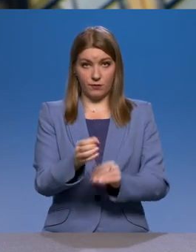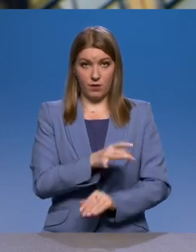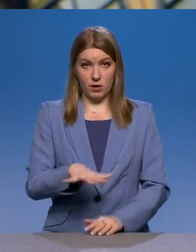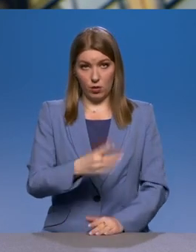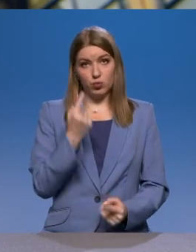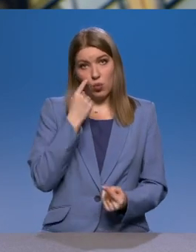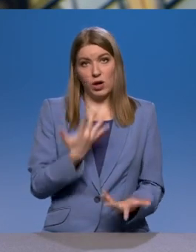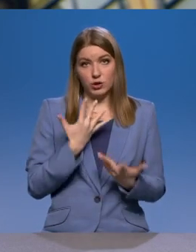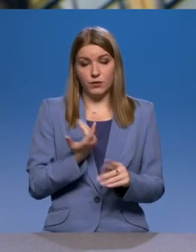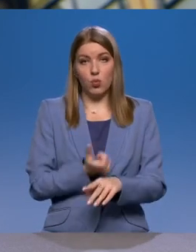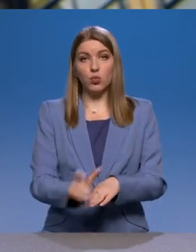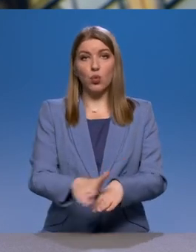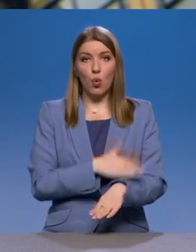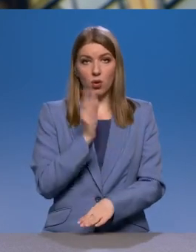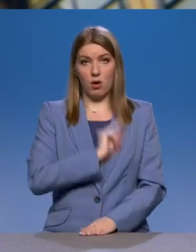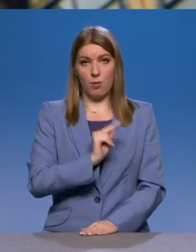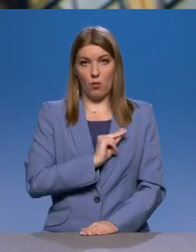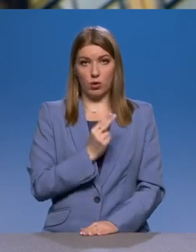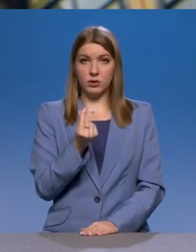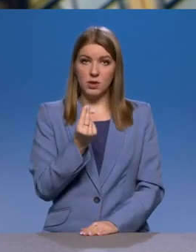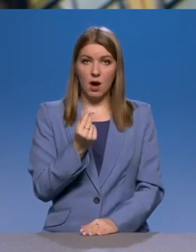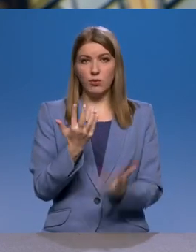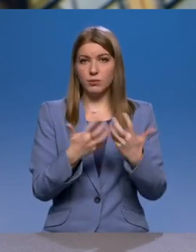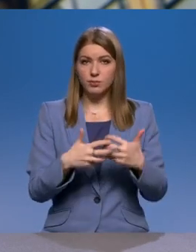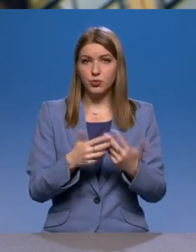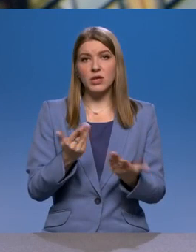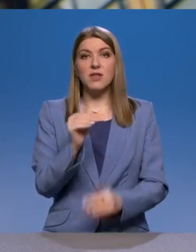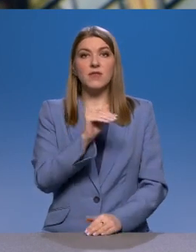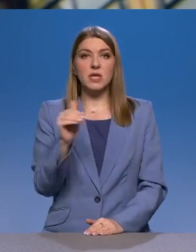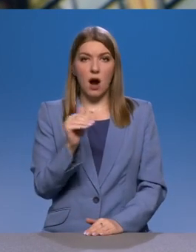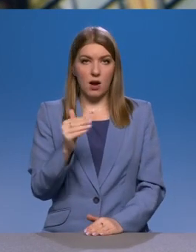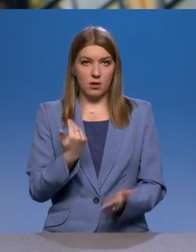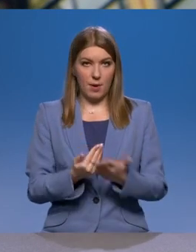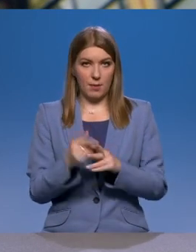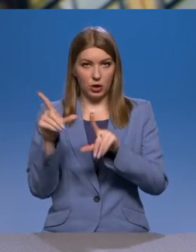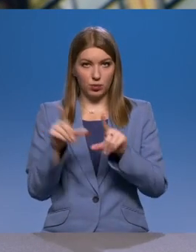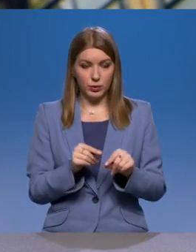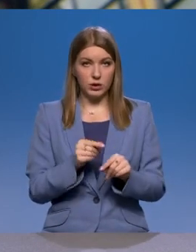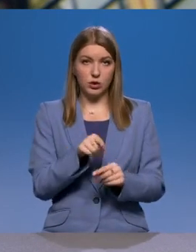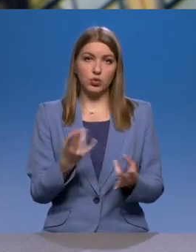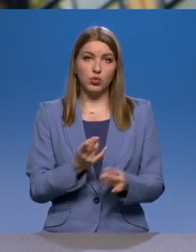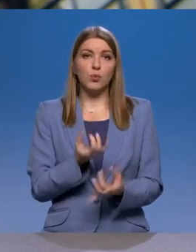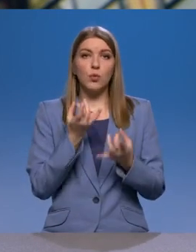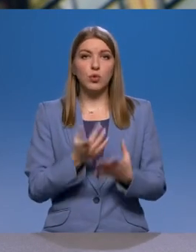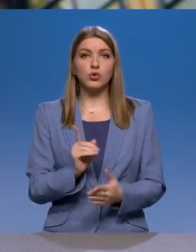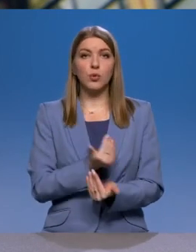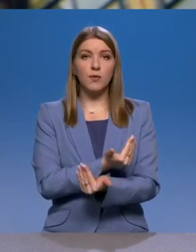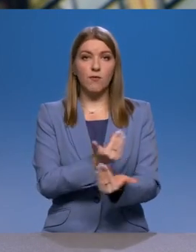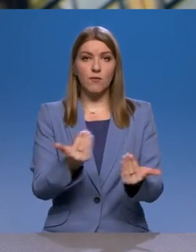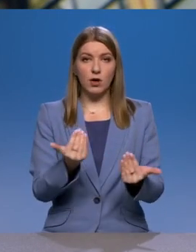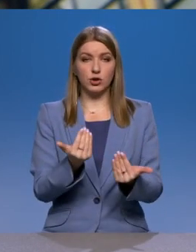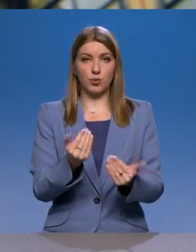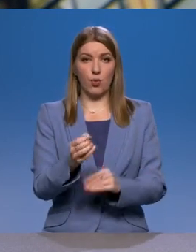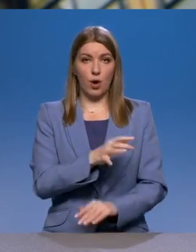долго работают с деньгами, которые приходят, если это федеральные, например, mm-hmm. субсидии. Здесь, наверное, просто надо, чтобы в вашем